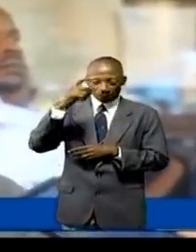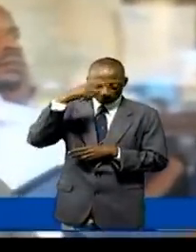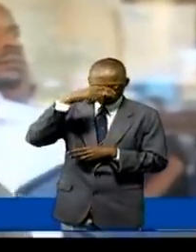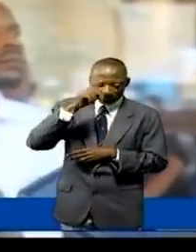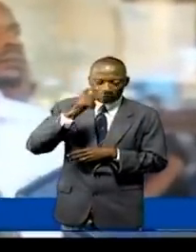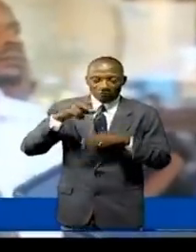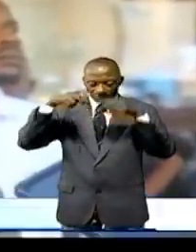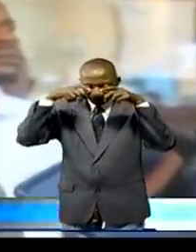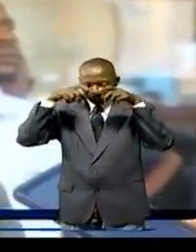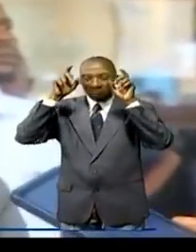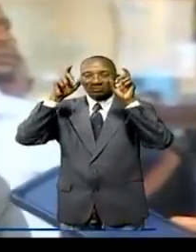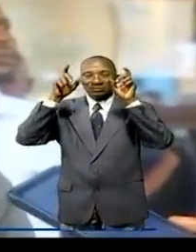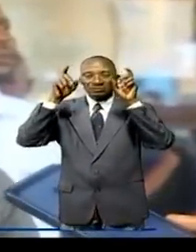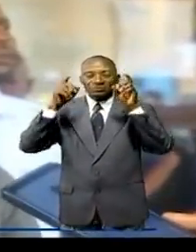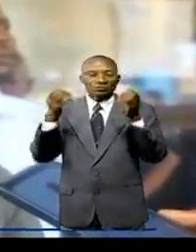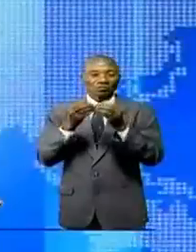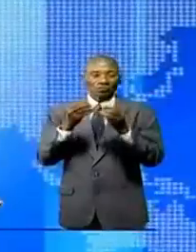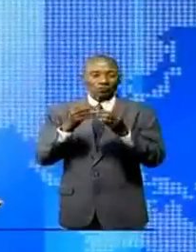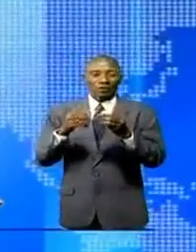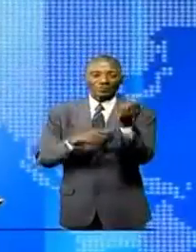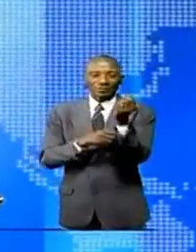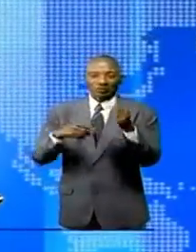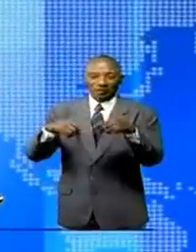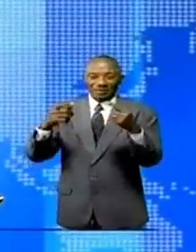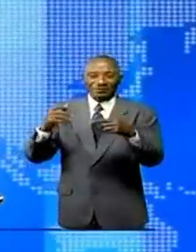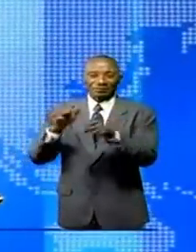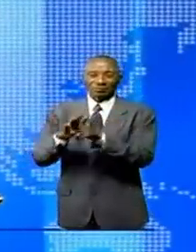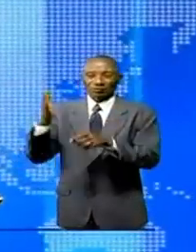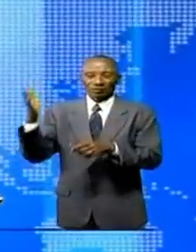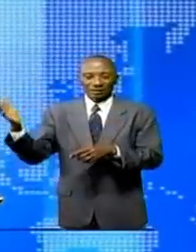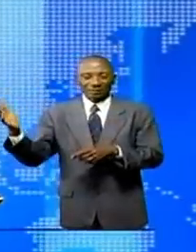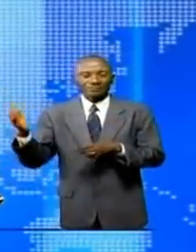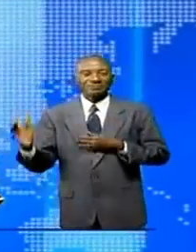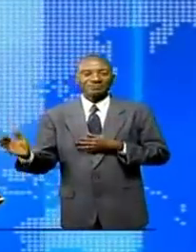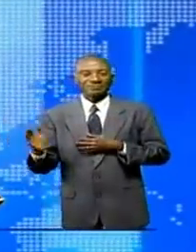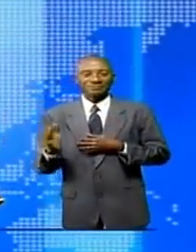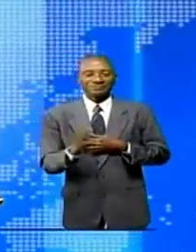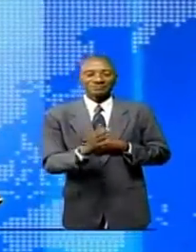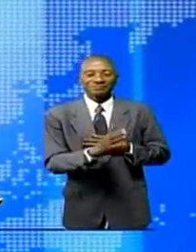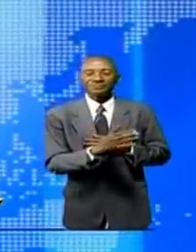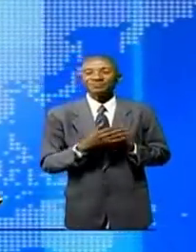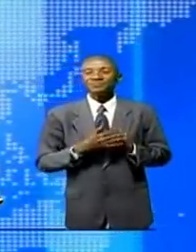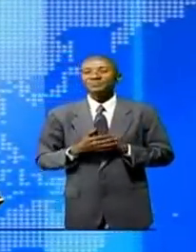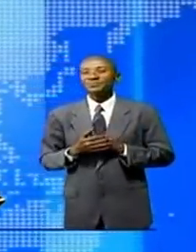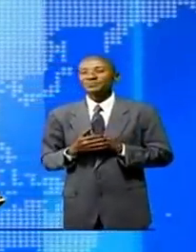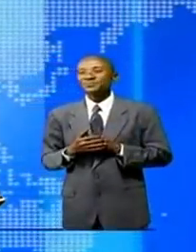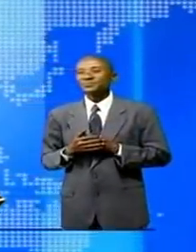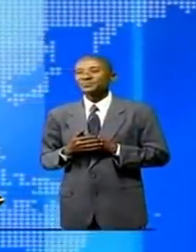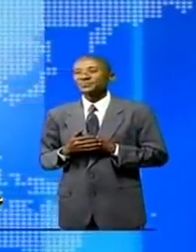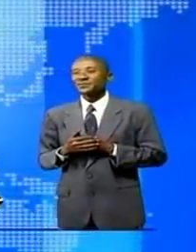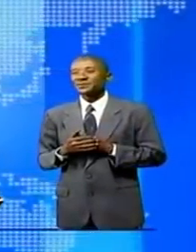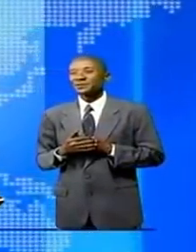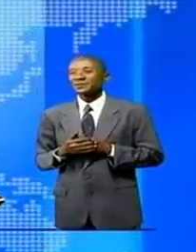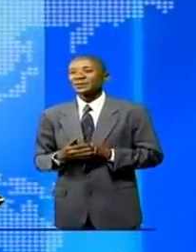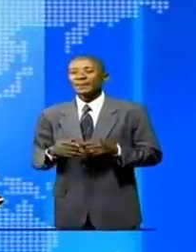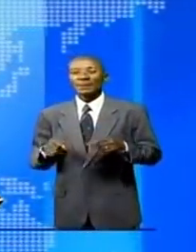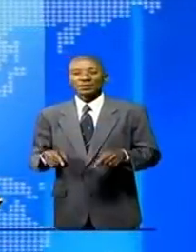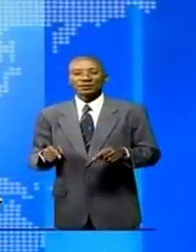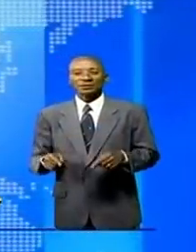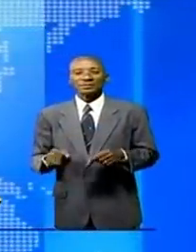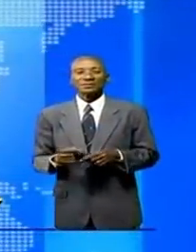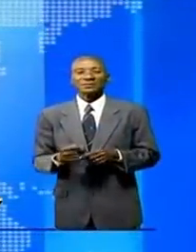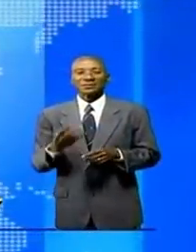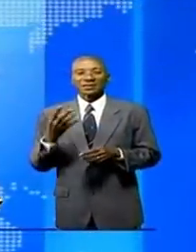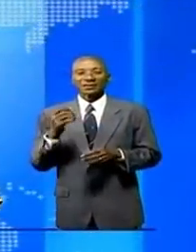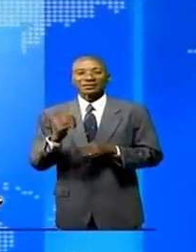messages des ennemis de la République. Un mot de culture dans ce journal, célébration du 40e anniversaire